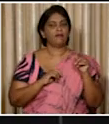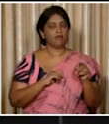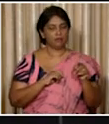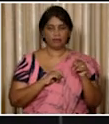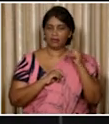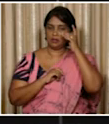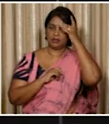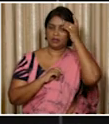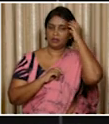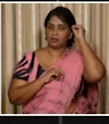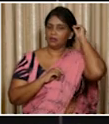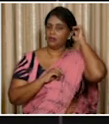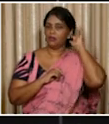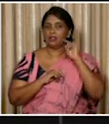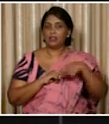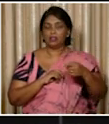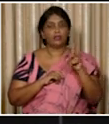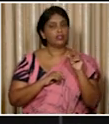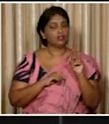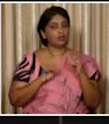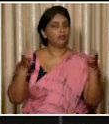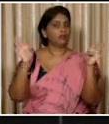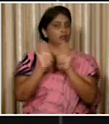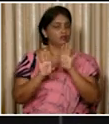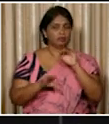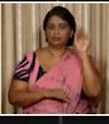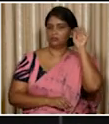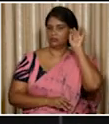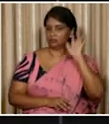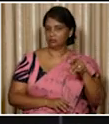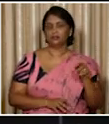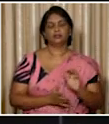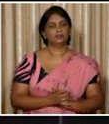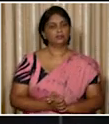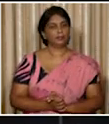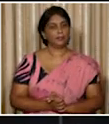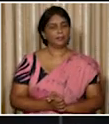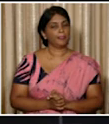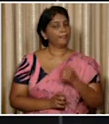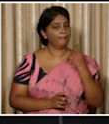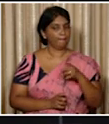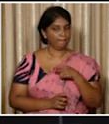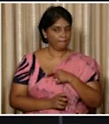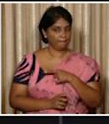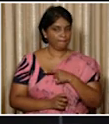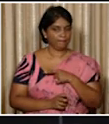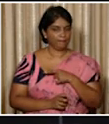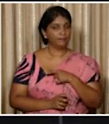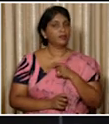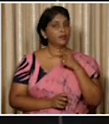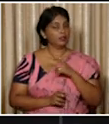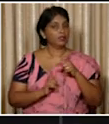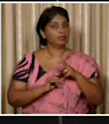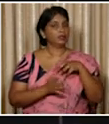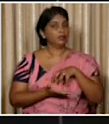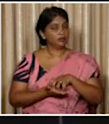ஆளுநரிலிருந்து சொல்லக்கூடிய அனைவருக்கும் தகவல்களை குறிப்பிட்டிருக்கிறார்கள். எங்களுடைய அந்த மாவட்டத்தை பிரதிநிதித்துவப்படுத்துகின்ற எங்களுடைய பாராளுமன்ற